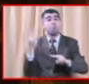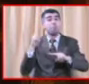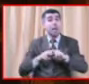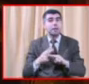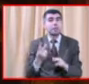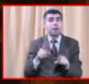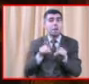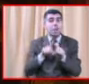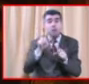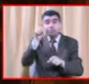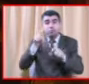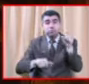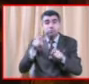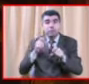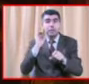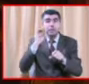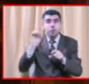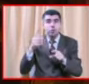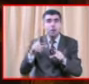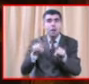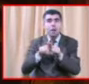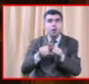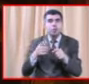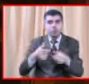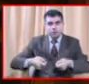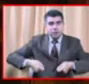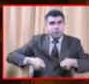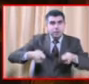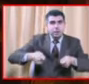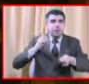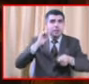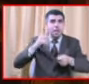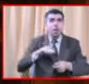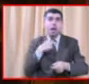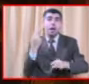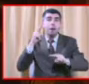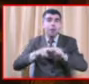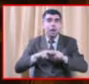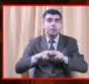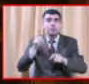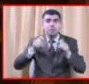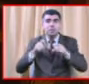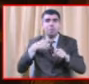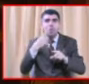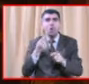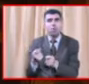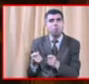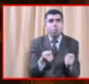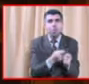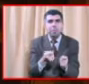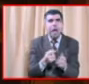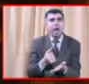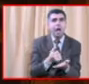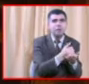مشاو تيهزوا الجثث وما تيلقاوش حتى البلونكار باش يهزوهم وتتهضروا على الوقايه المدنيه.